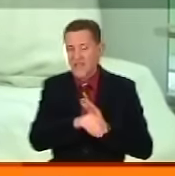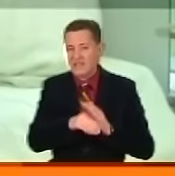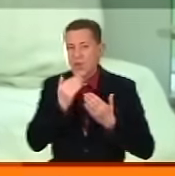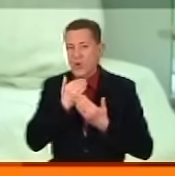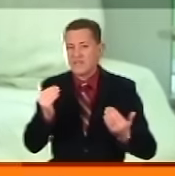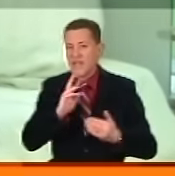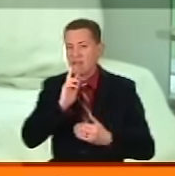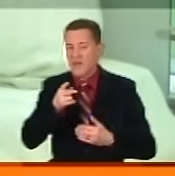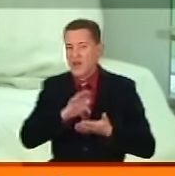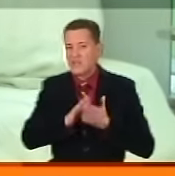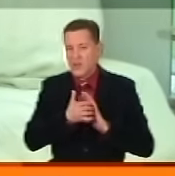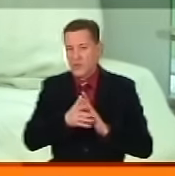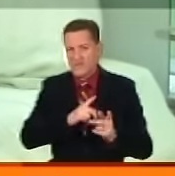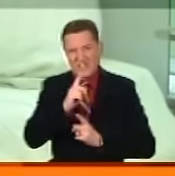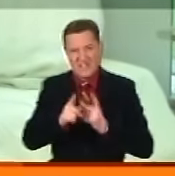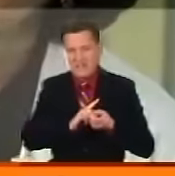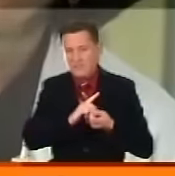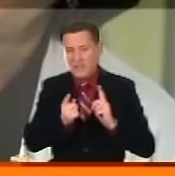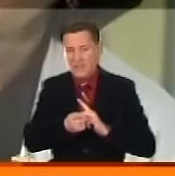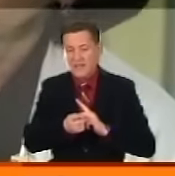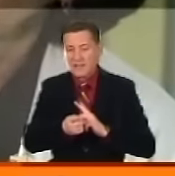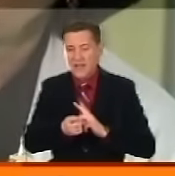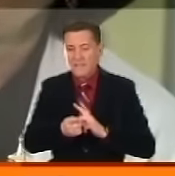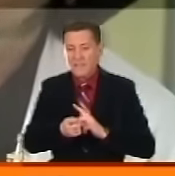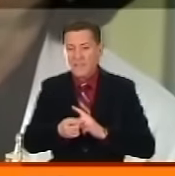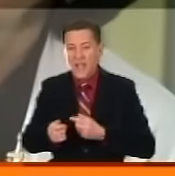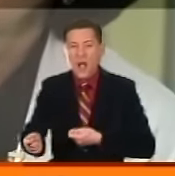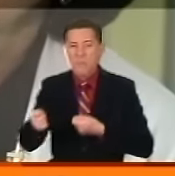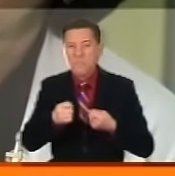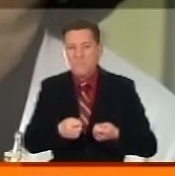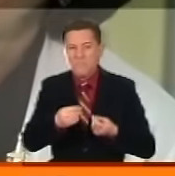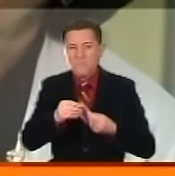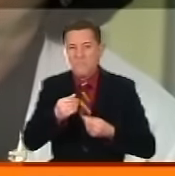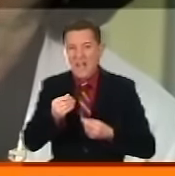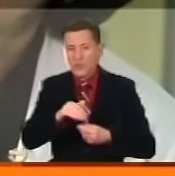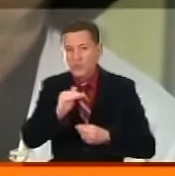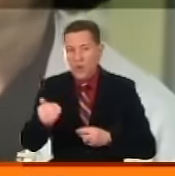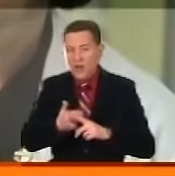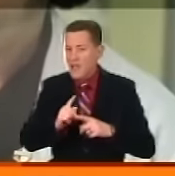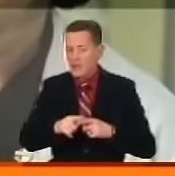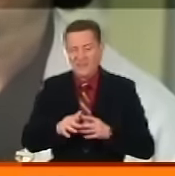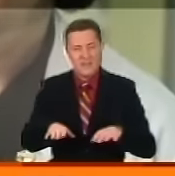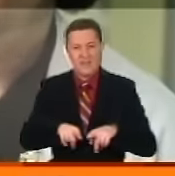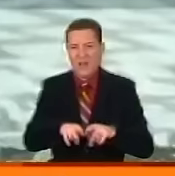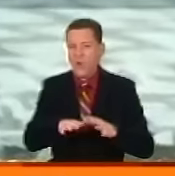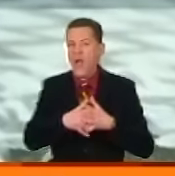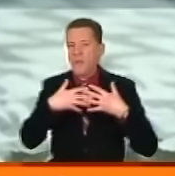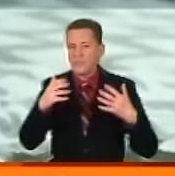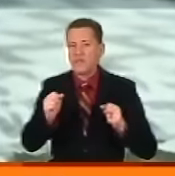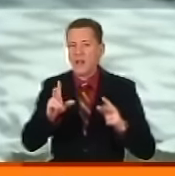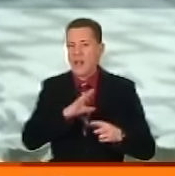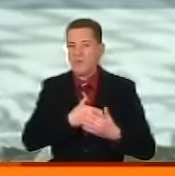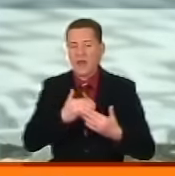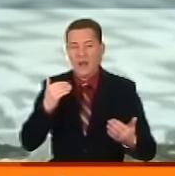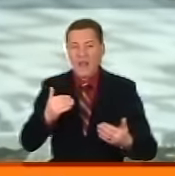2 роки становище змінилось. Поток этот не такой бурный и не такой обширный, как был ранее. В стране